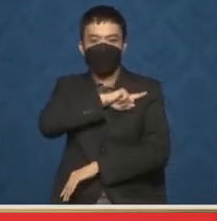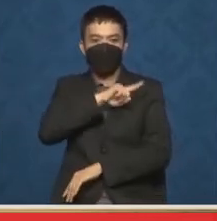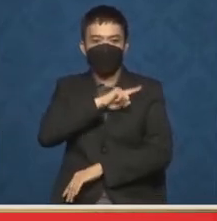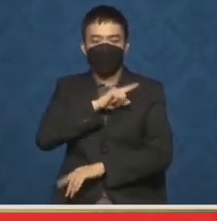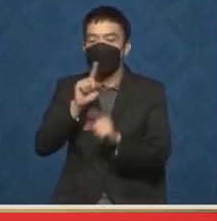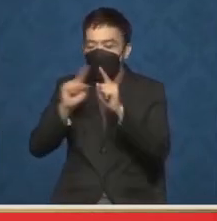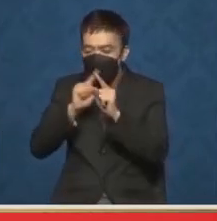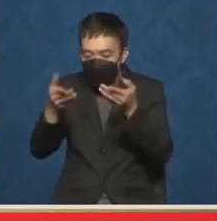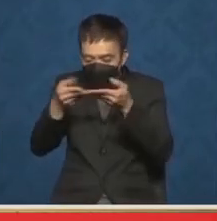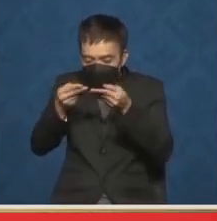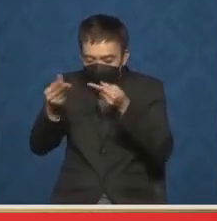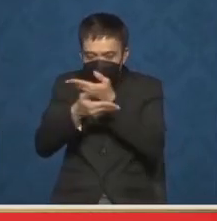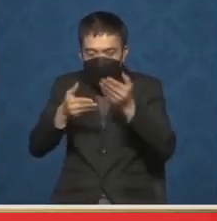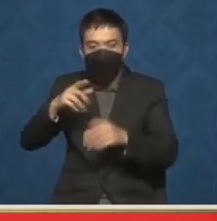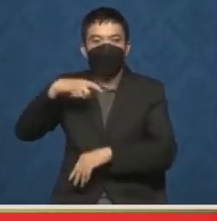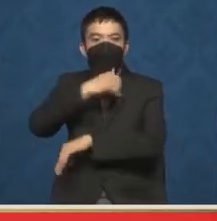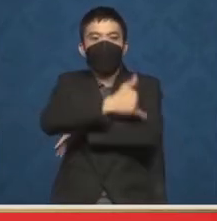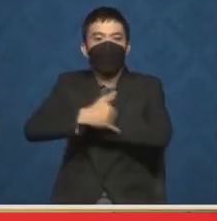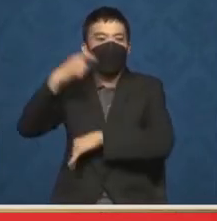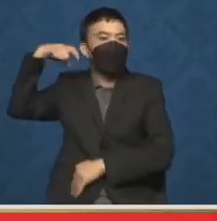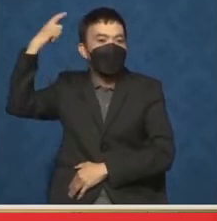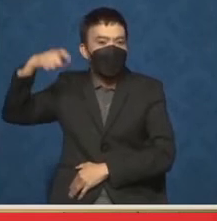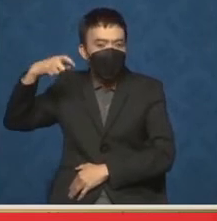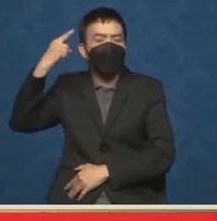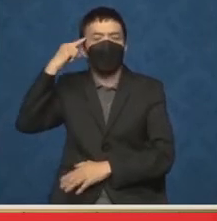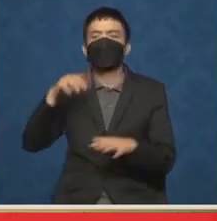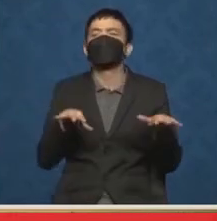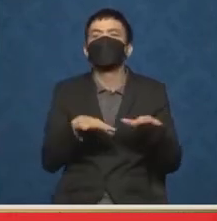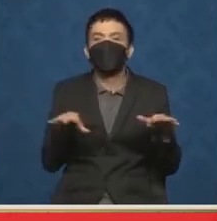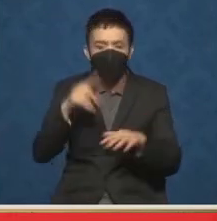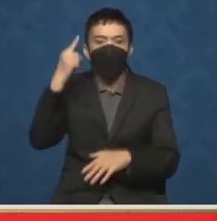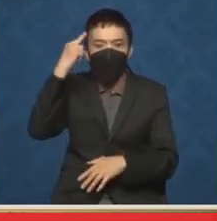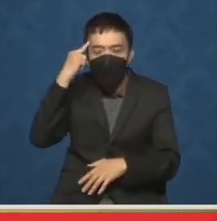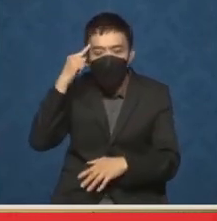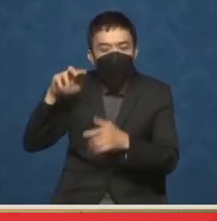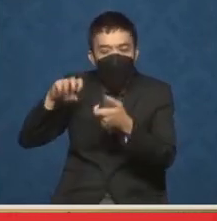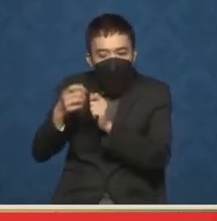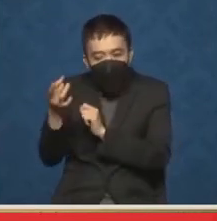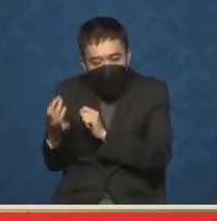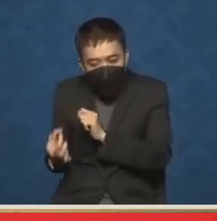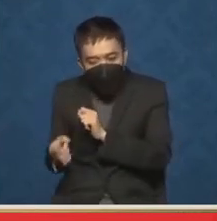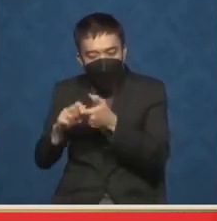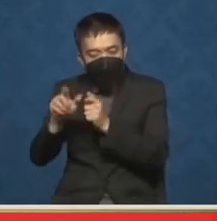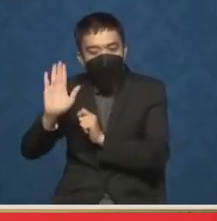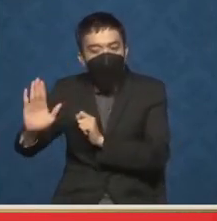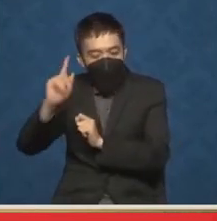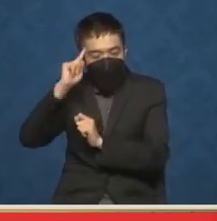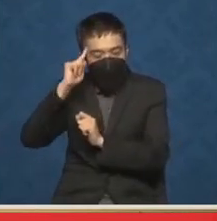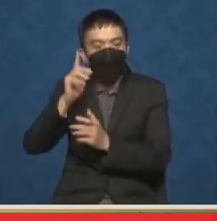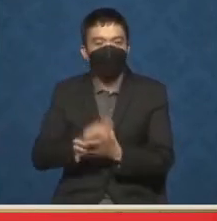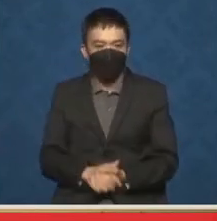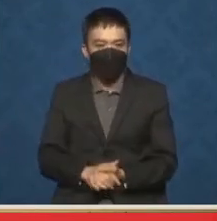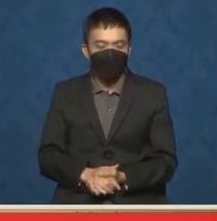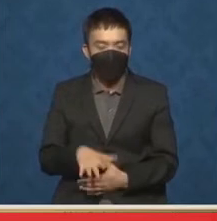ําดันก็เปนธรรมดาที่รับรู้เพประระกาลต่ๆ ในวัค